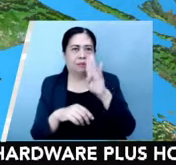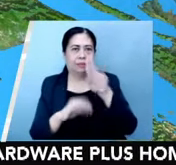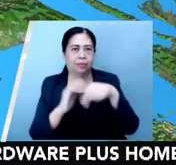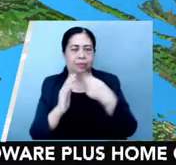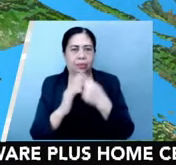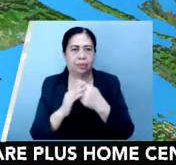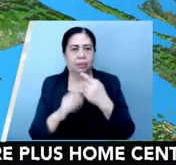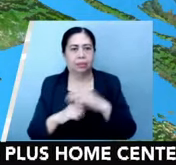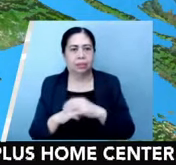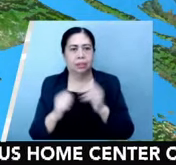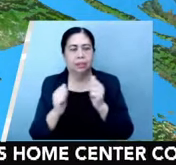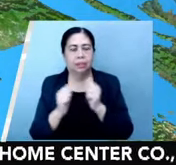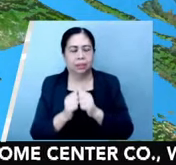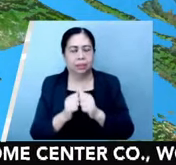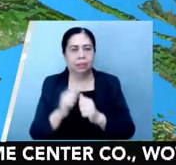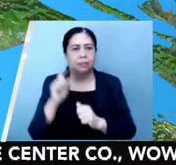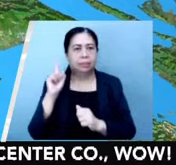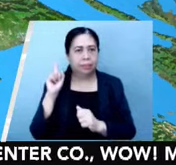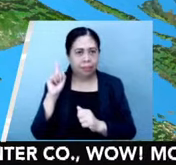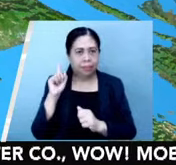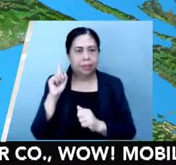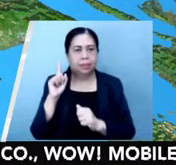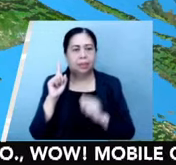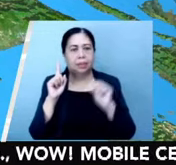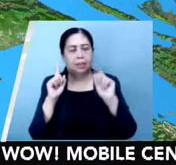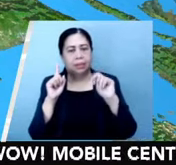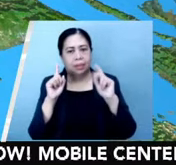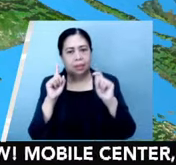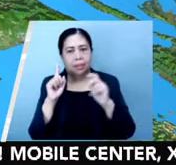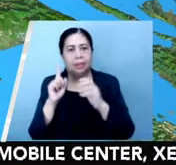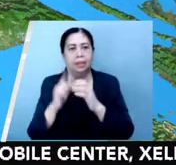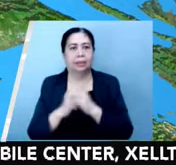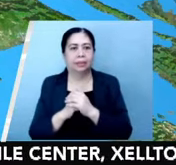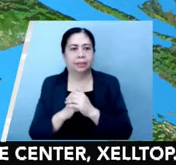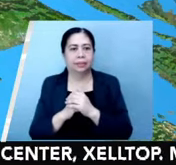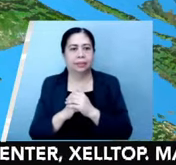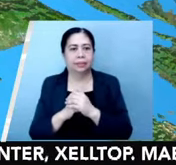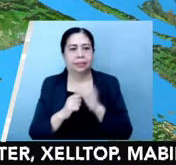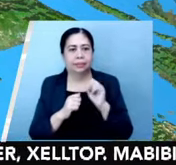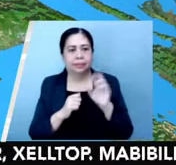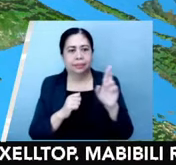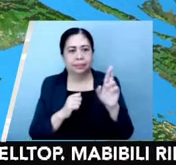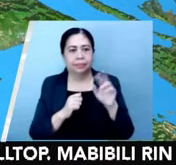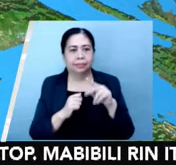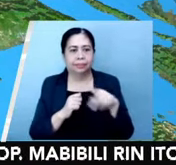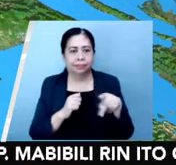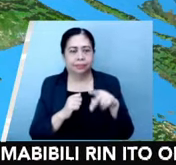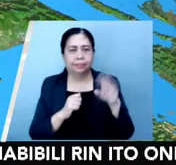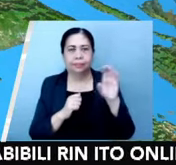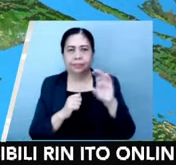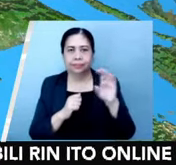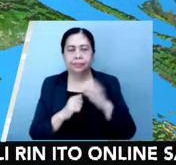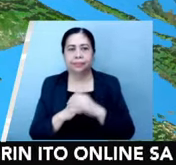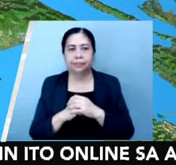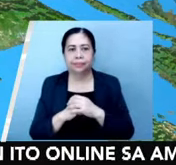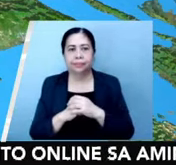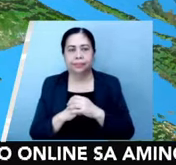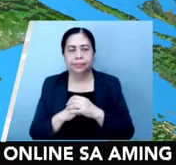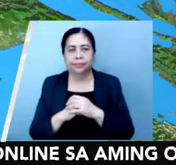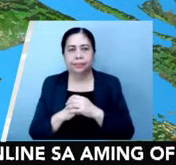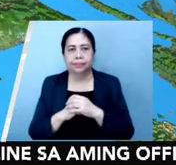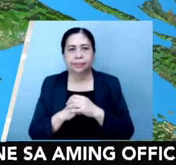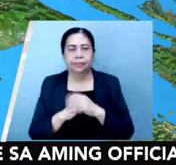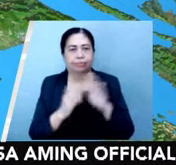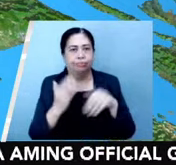Angat, Ipo, La Mesa, Binga, San Roque, Pantabangan at Caliraya Reservoir ayon